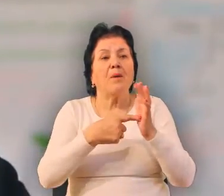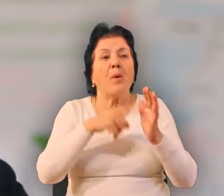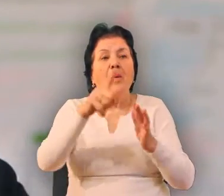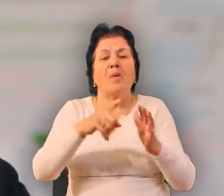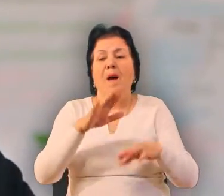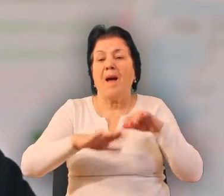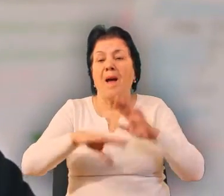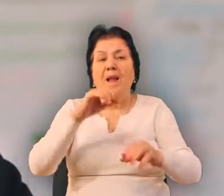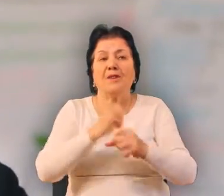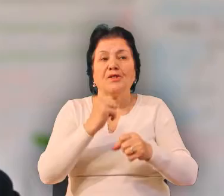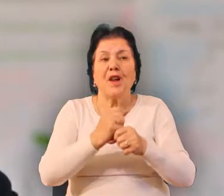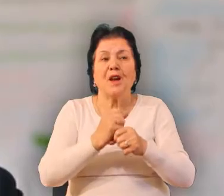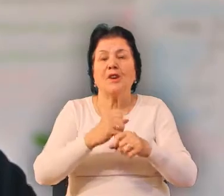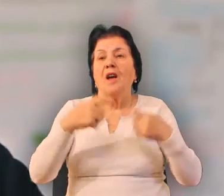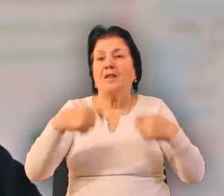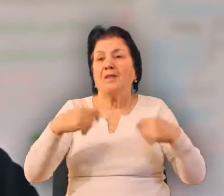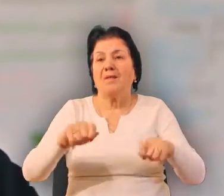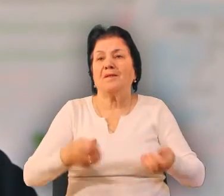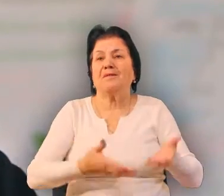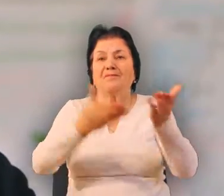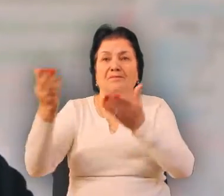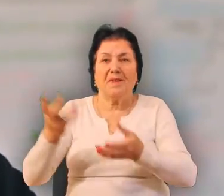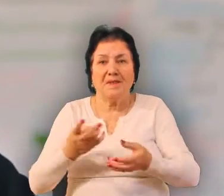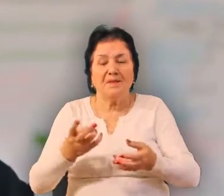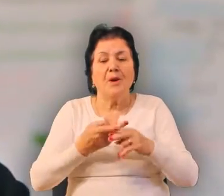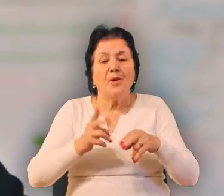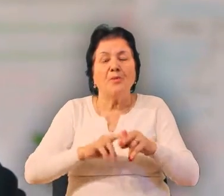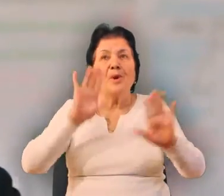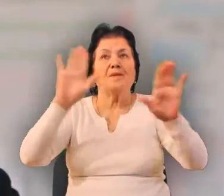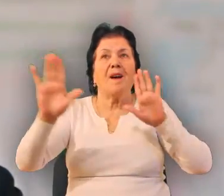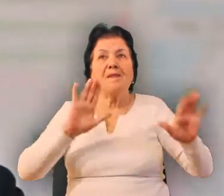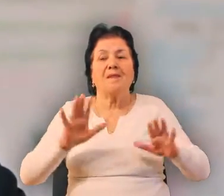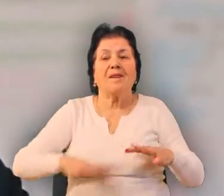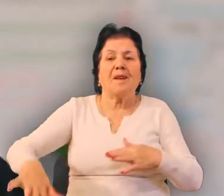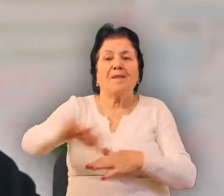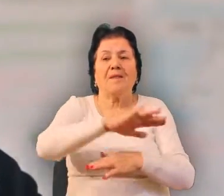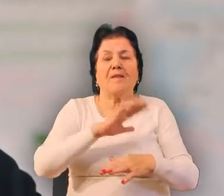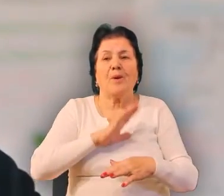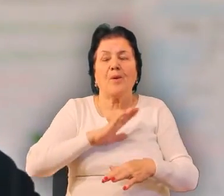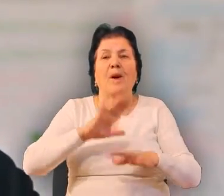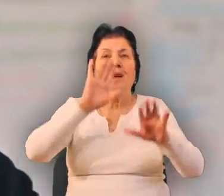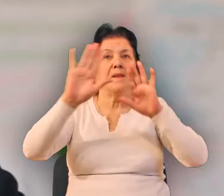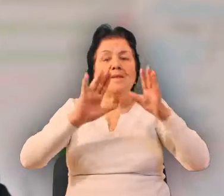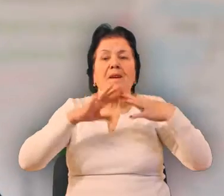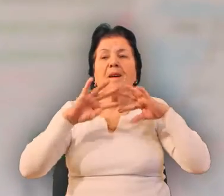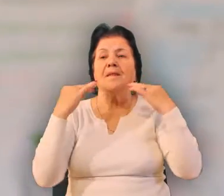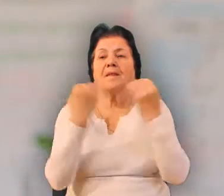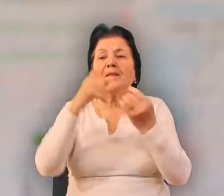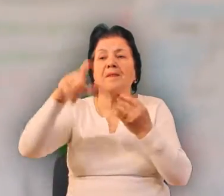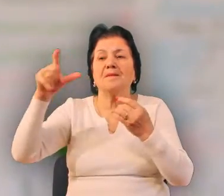paltarlar toxuyurlar uşaqlar üçün ki, məsələn, onları satmaq da asandır. Amma cəmiyyətdən nə tələb olunur? Onların əl işlərini